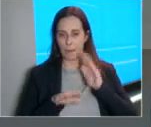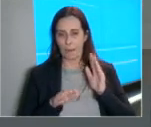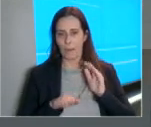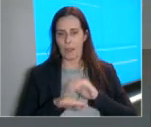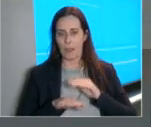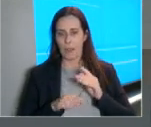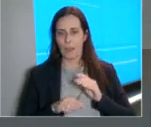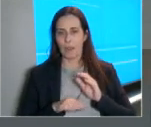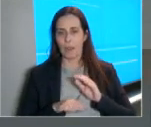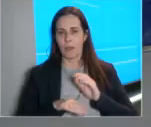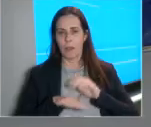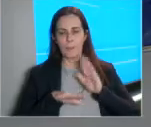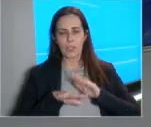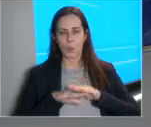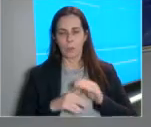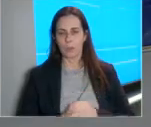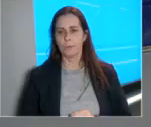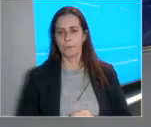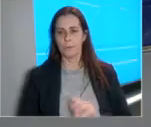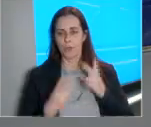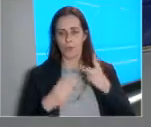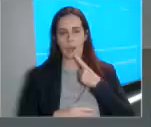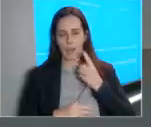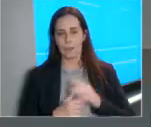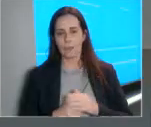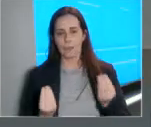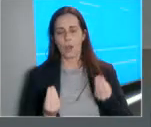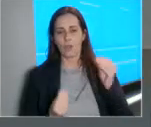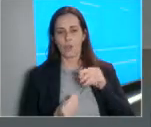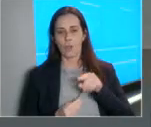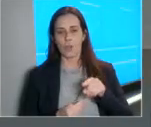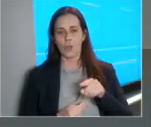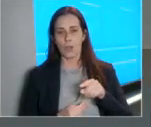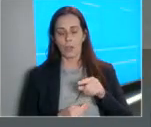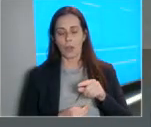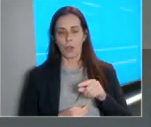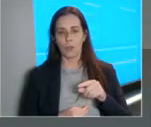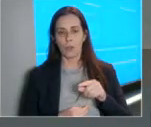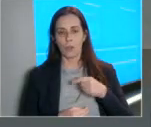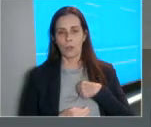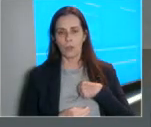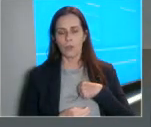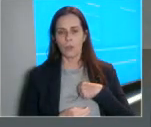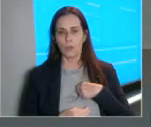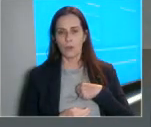ואתם שניכם גם באים מההיבט הזה המקצועי, זה חשוב לדעת. ודבר נוסף, בזמן שאנחנו מדברים, שולחים לי